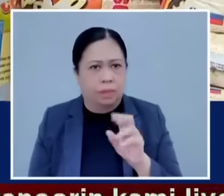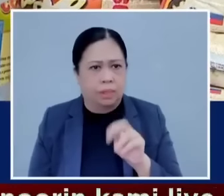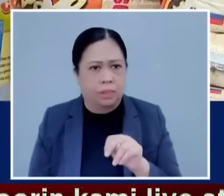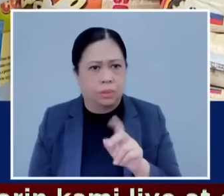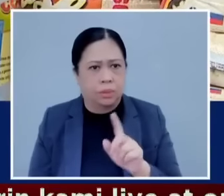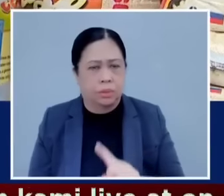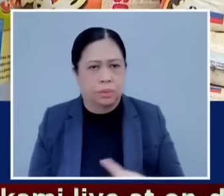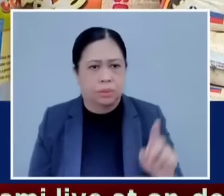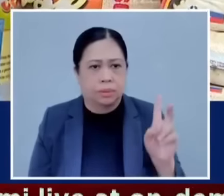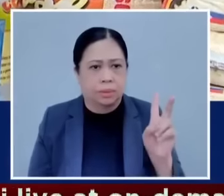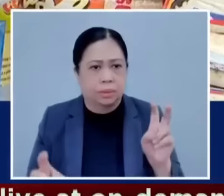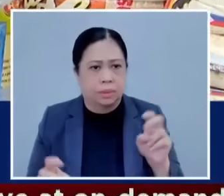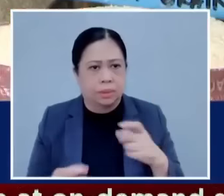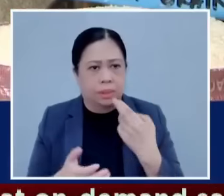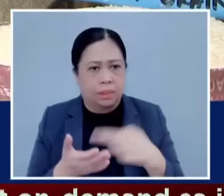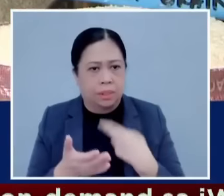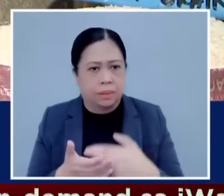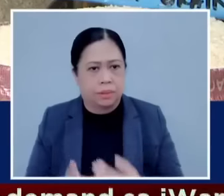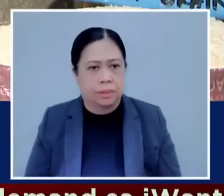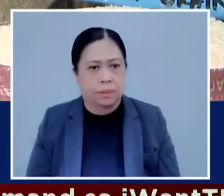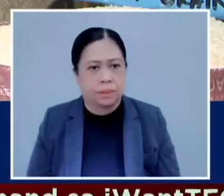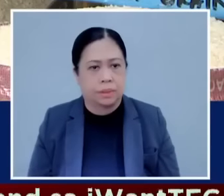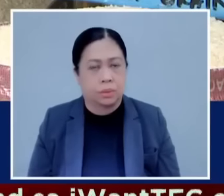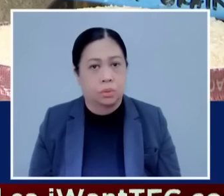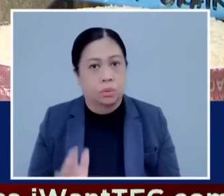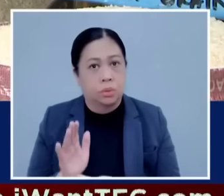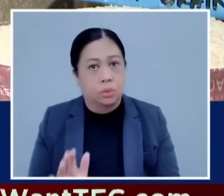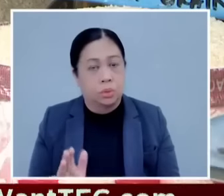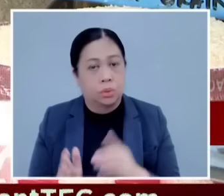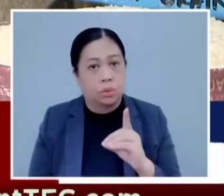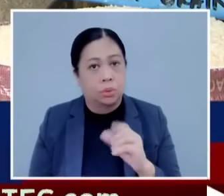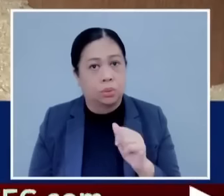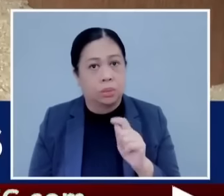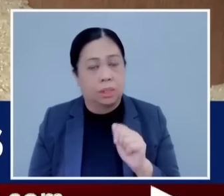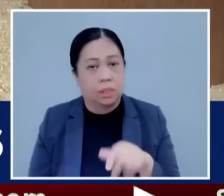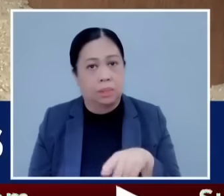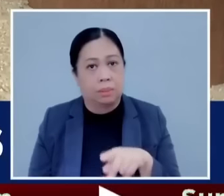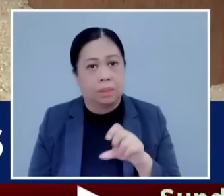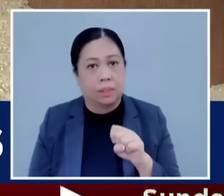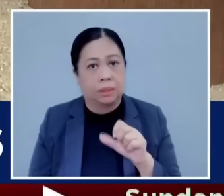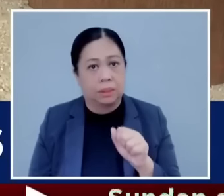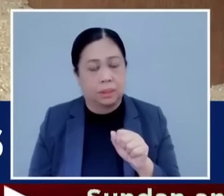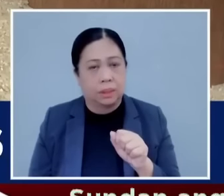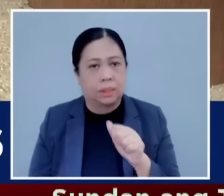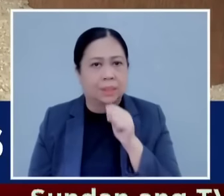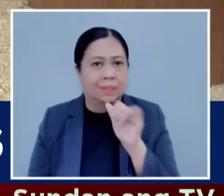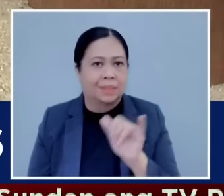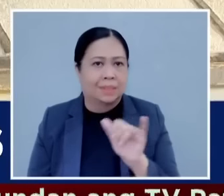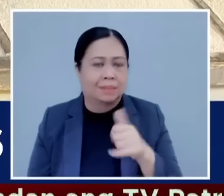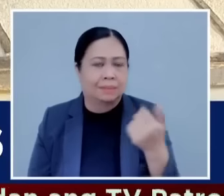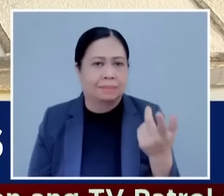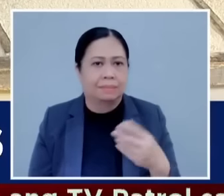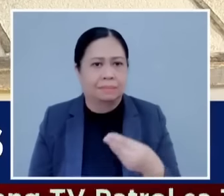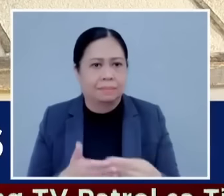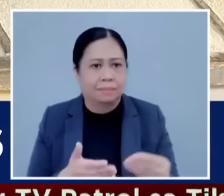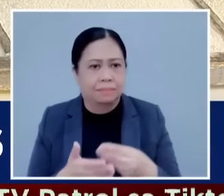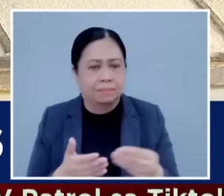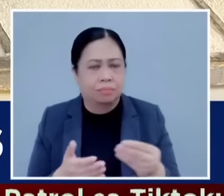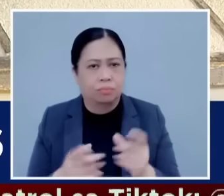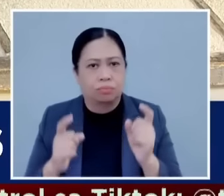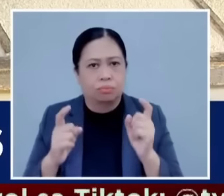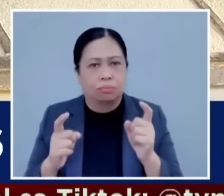ibang usapin naman ang bigas. Lumalabas kasi sa datos ng PSA na hindi tulad ng ibang bilihin, bumibilis